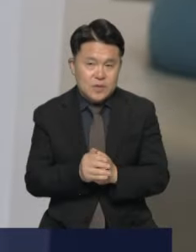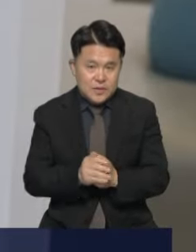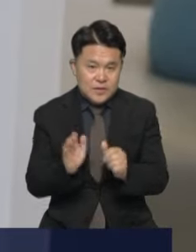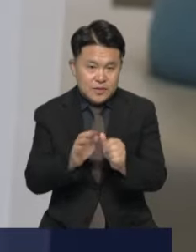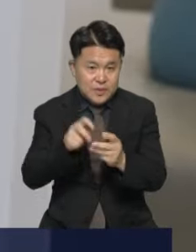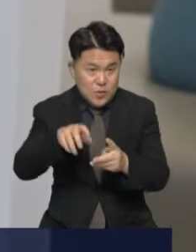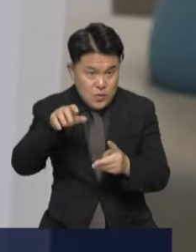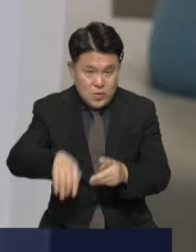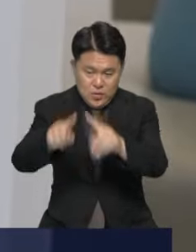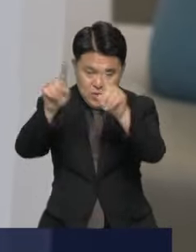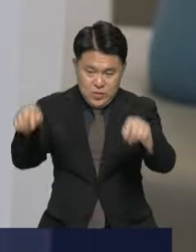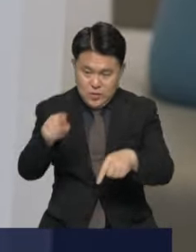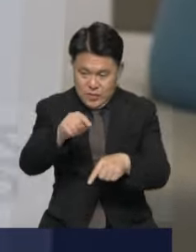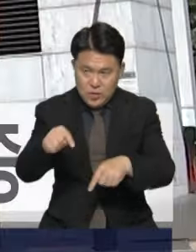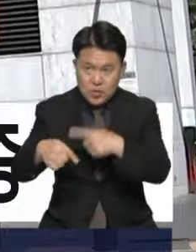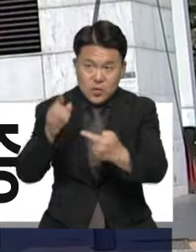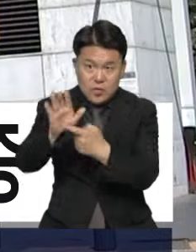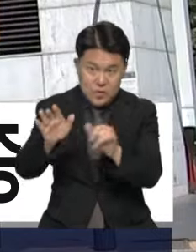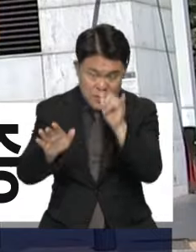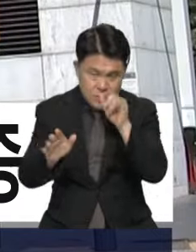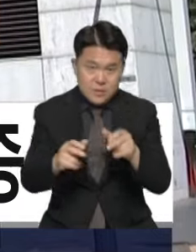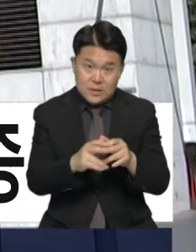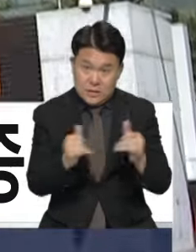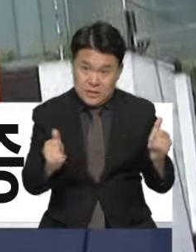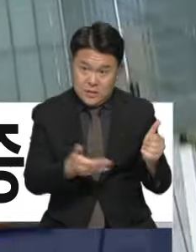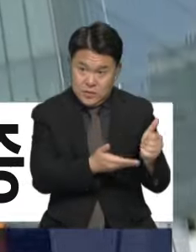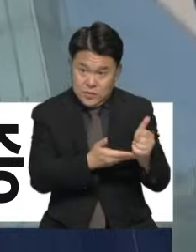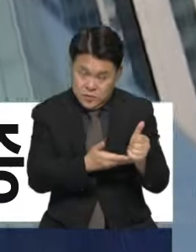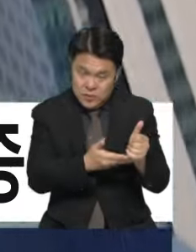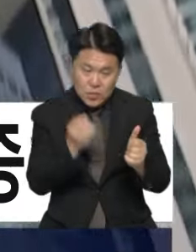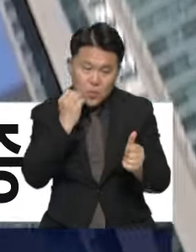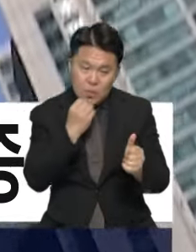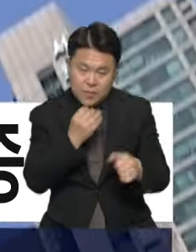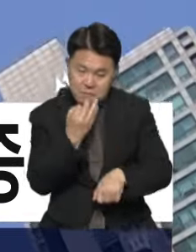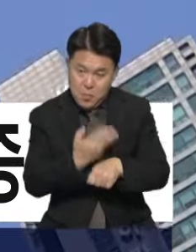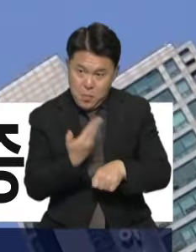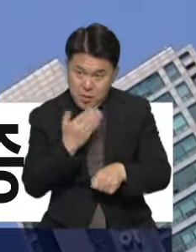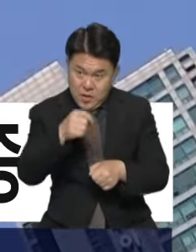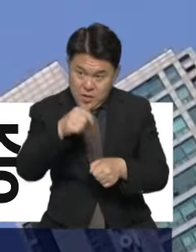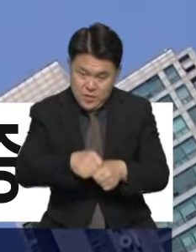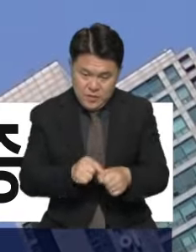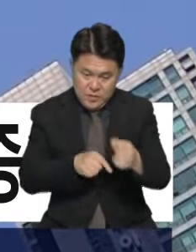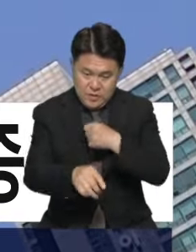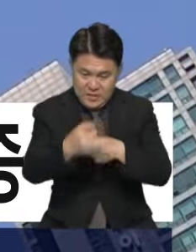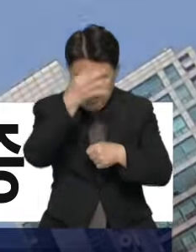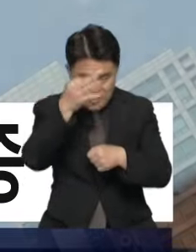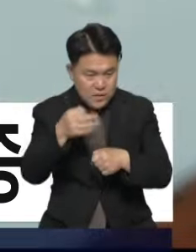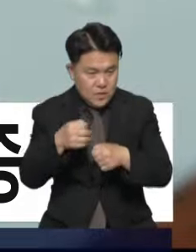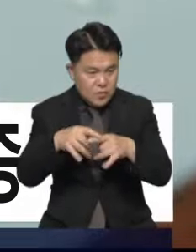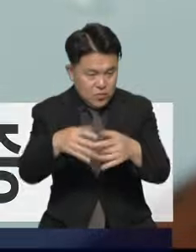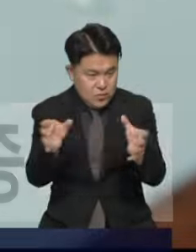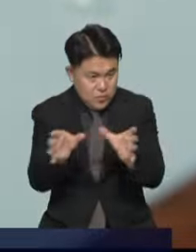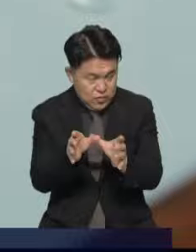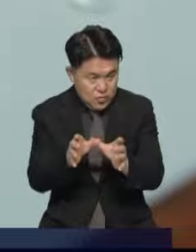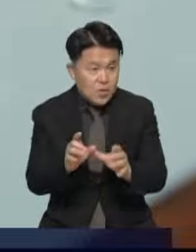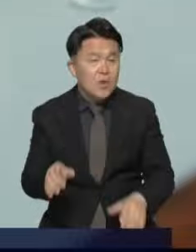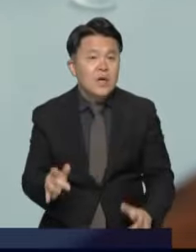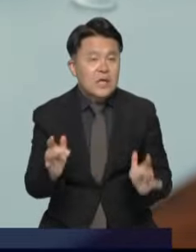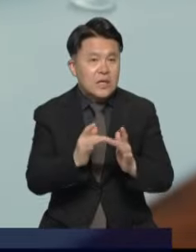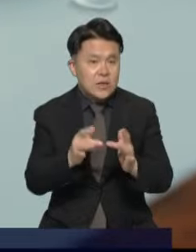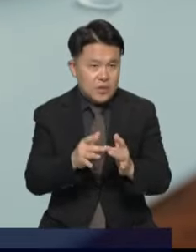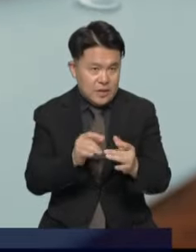도입했습니다. 지난 3월에는 장애인 고객이 홈페이지를 편리하게 이용할 수 있도록 과학기술통신부주관 웹 접근성